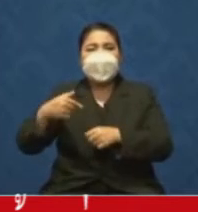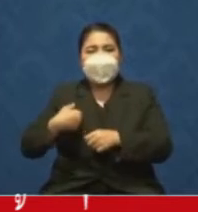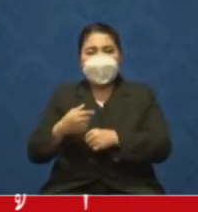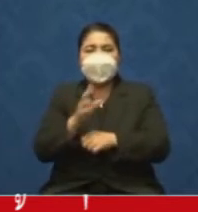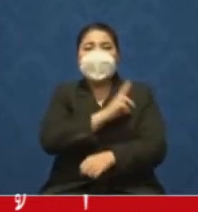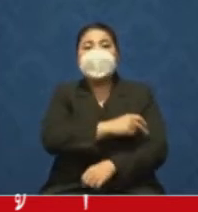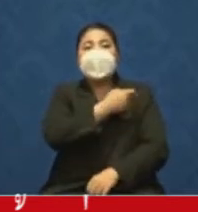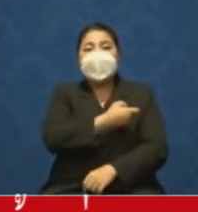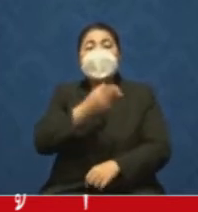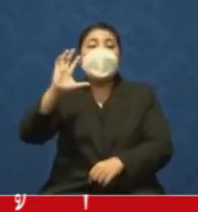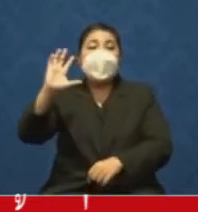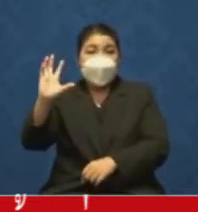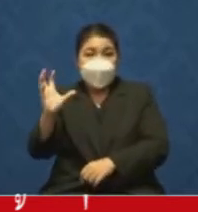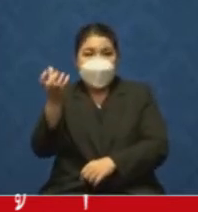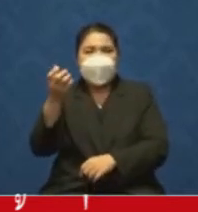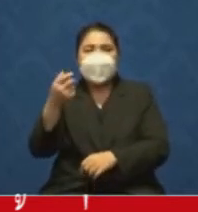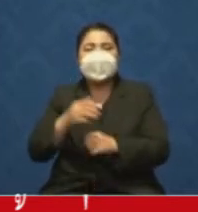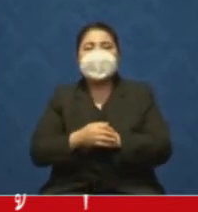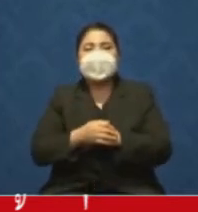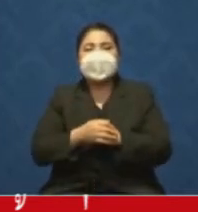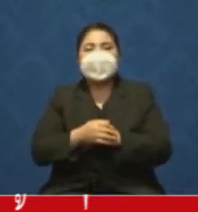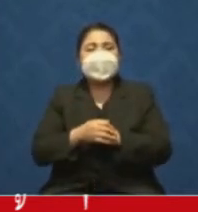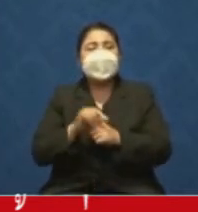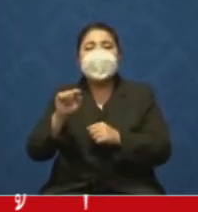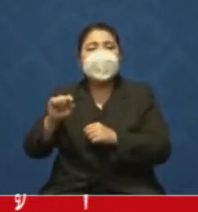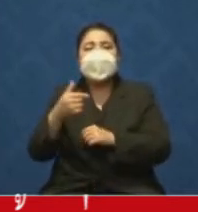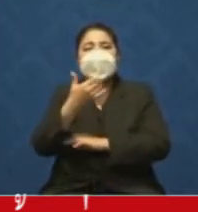และจากนานาอรยะปัติ